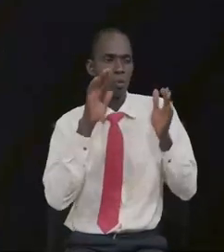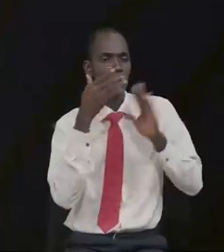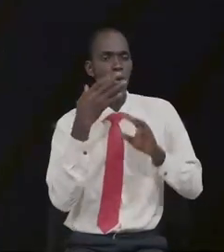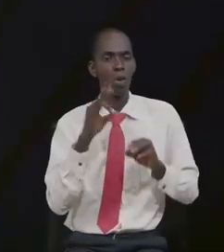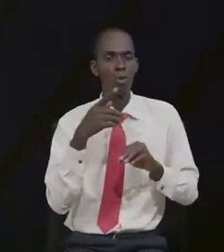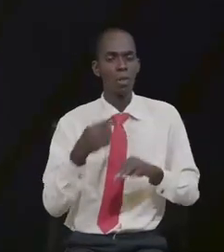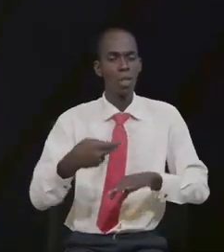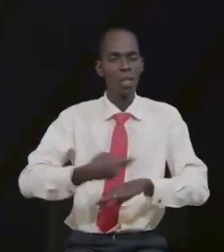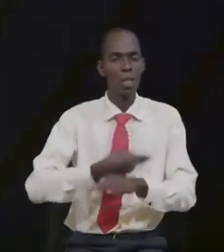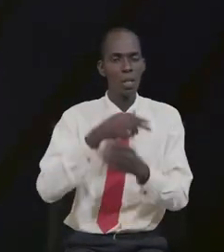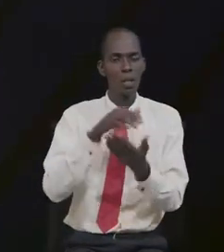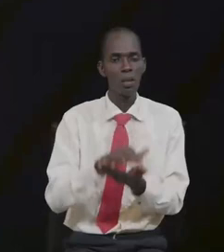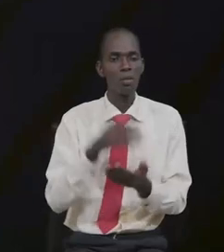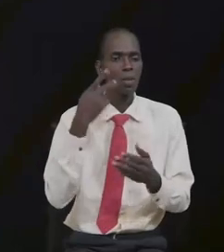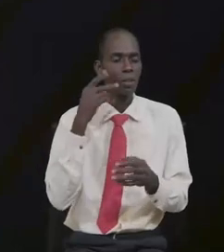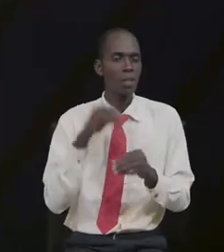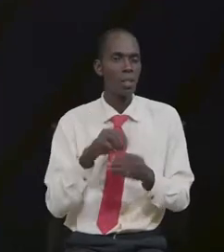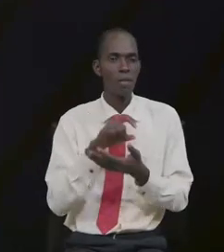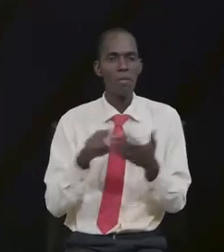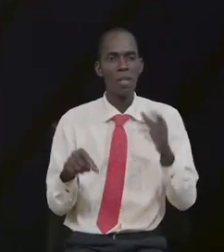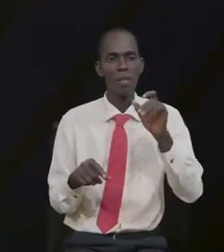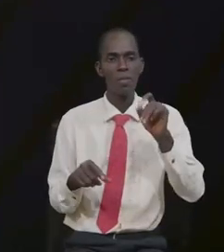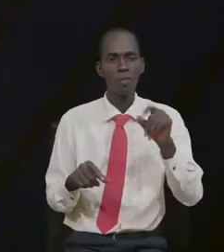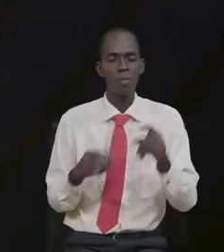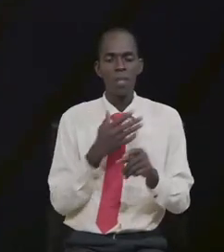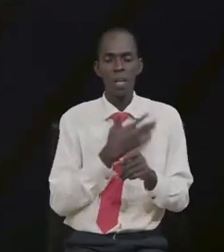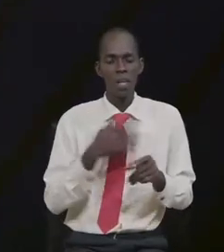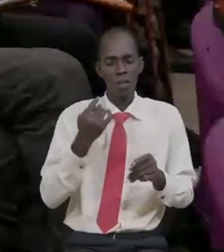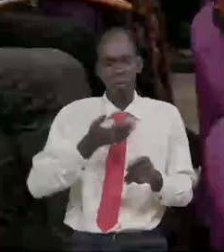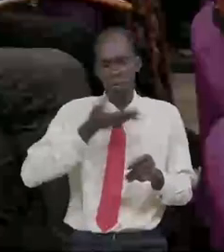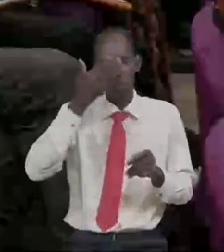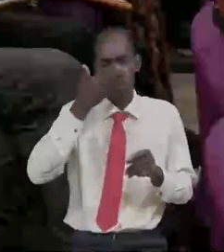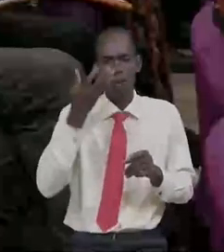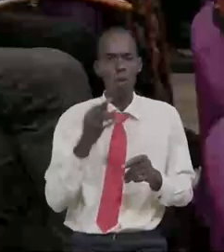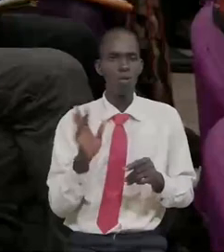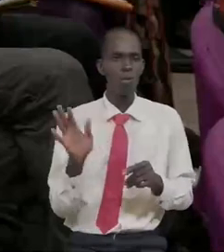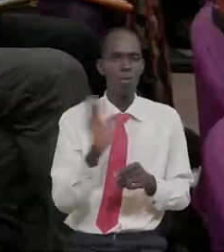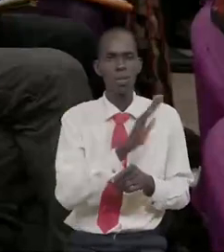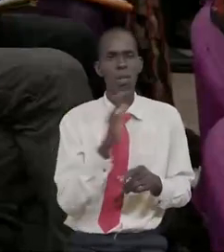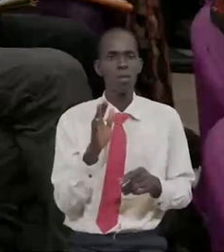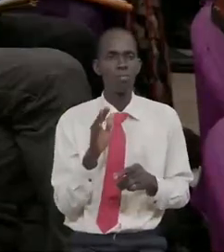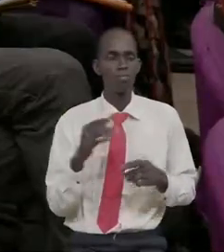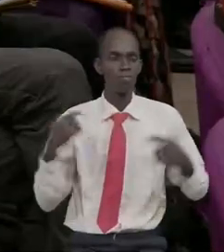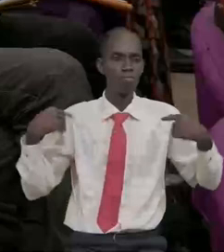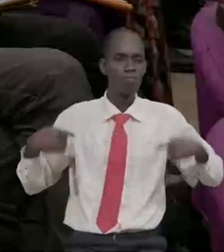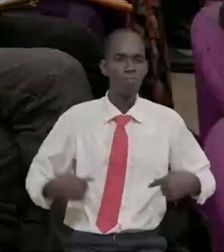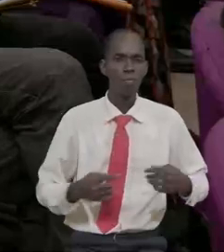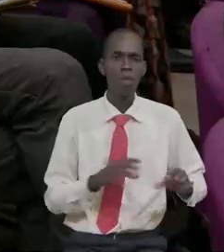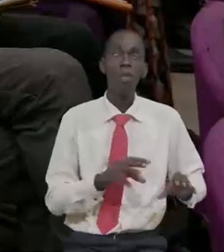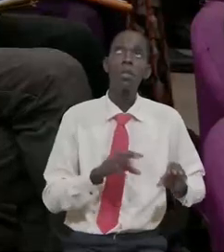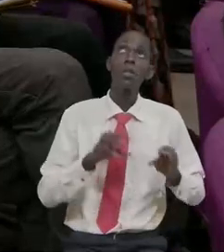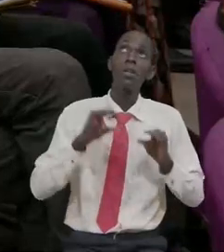verset 11. Et la fumée de leur tourment monte au siècle des